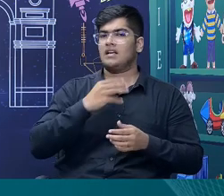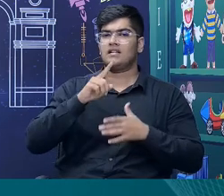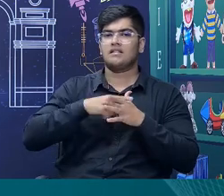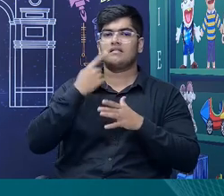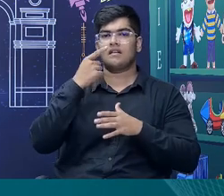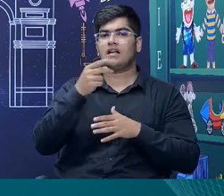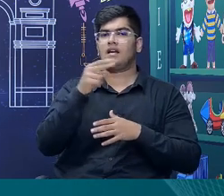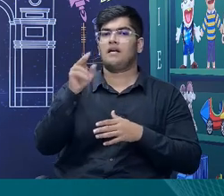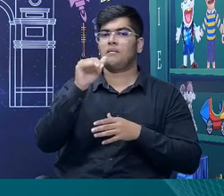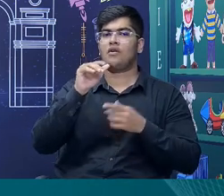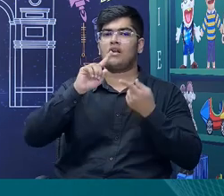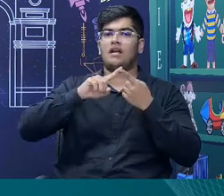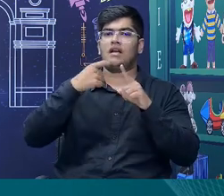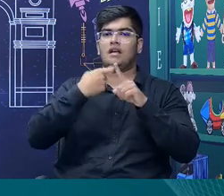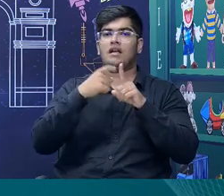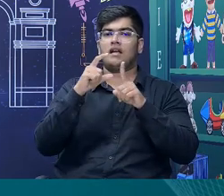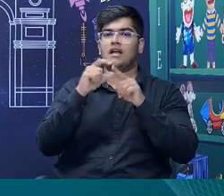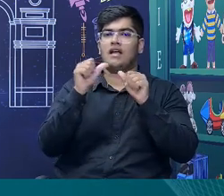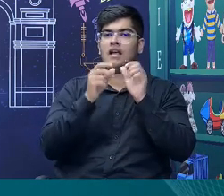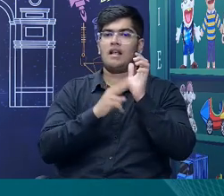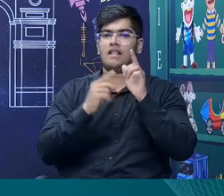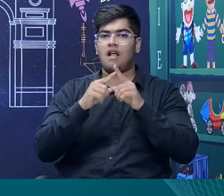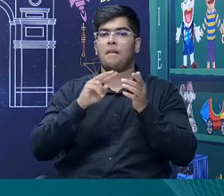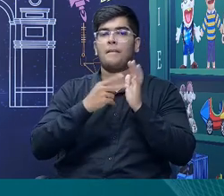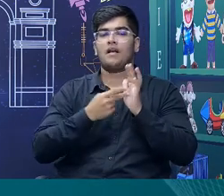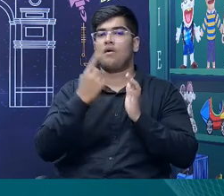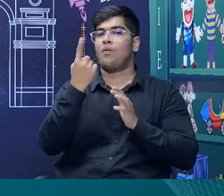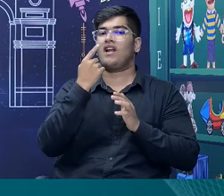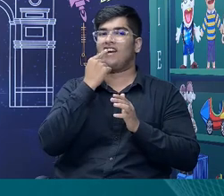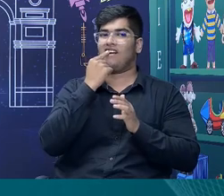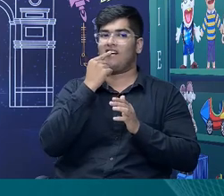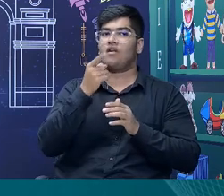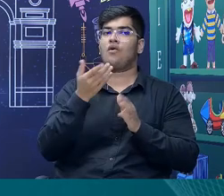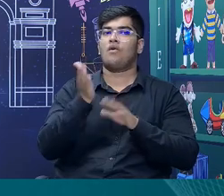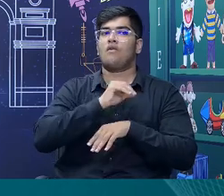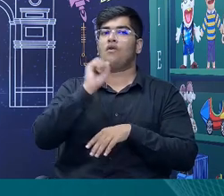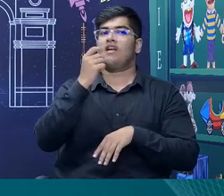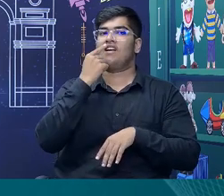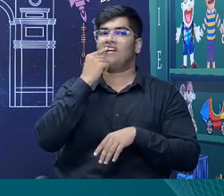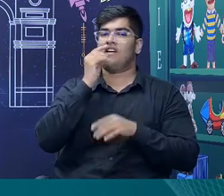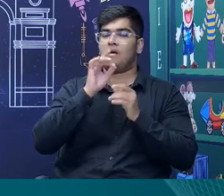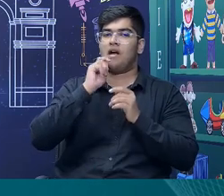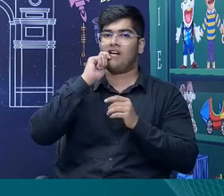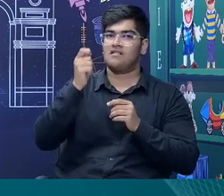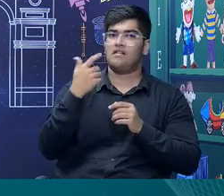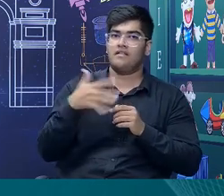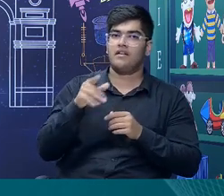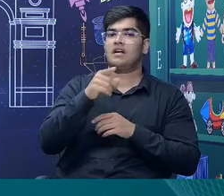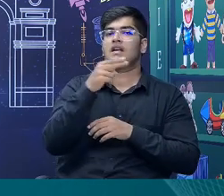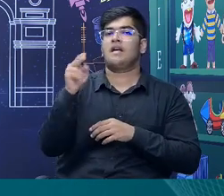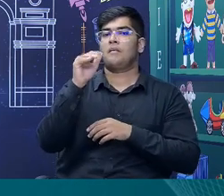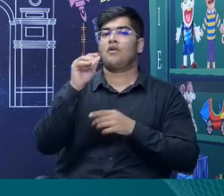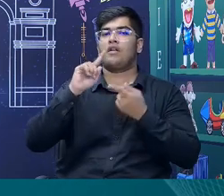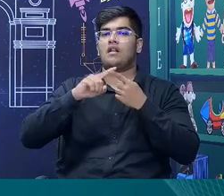दांत भी कहते हैं उन्होंने अपना दांत टोडा था इसलिए उनका एक नाम एक दांत भी है